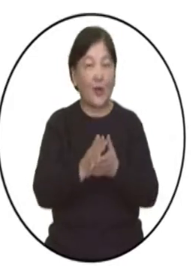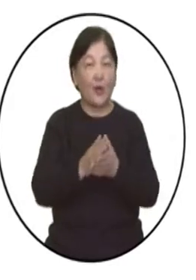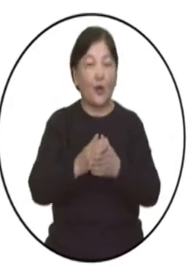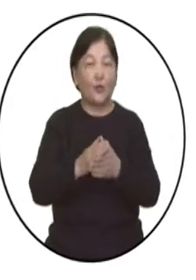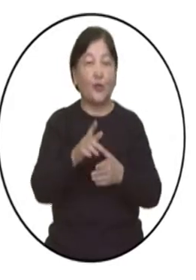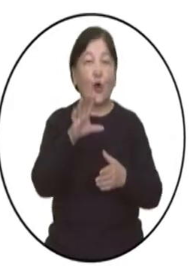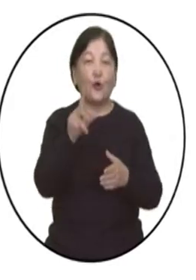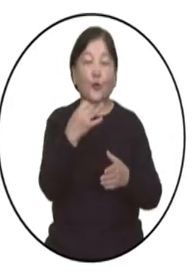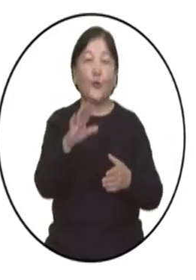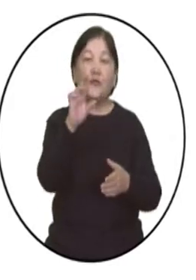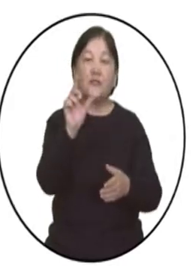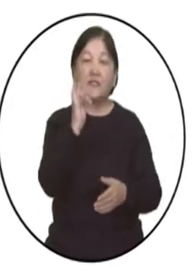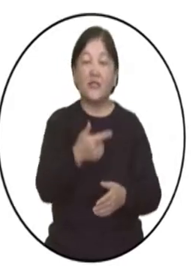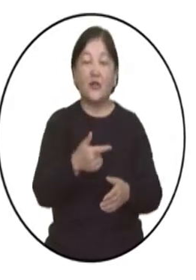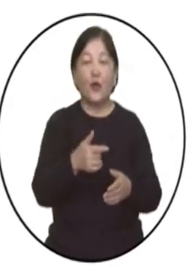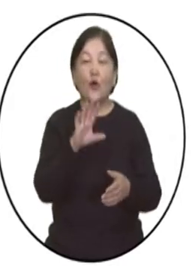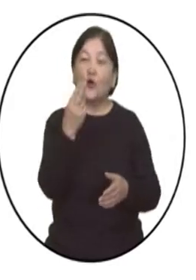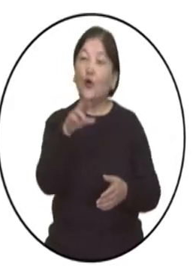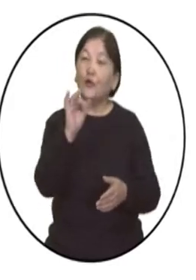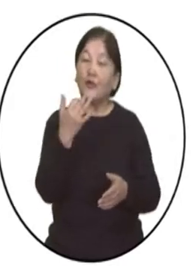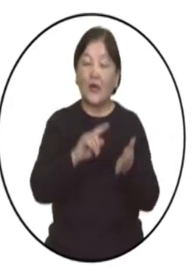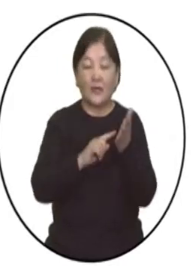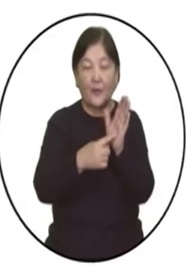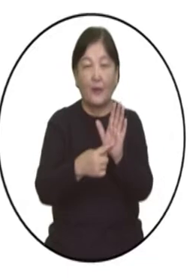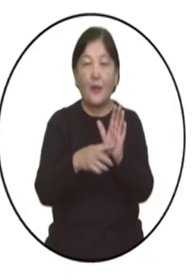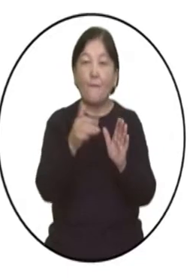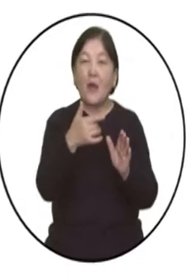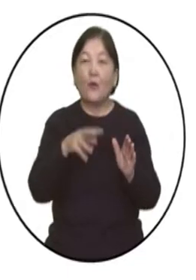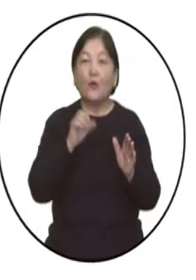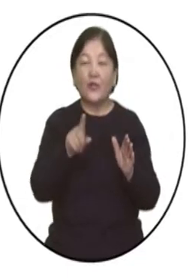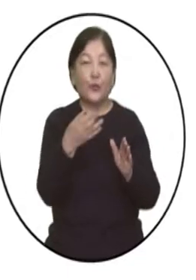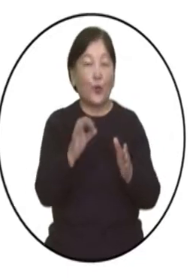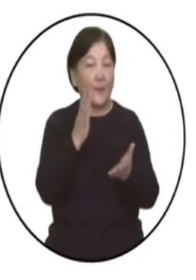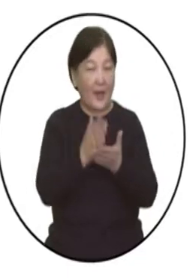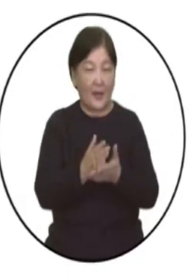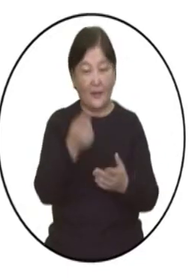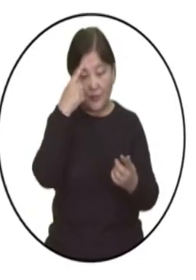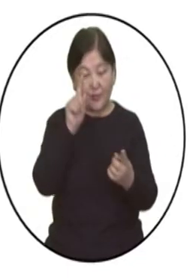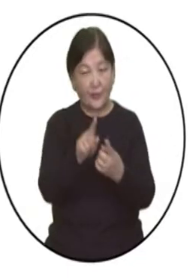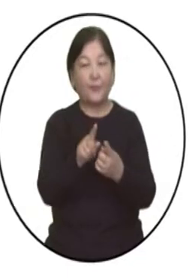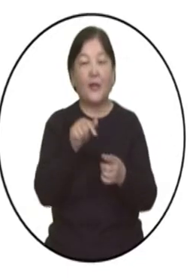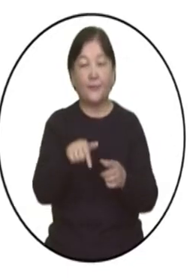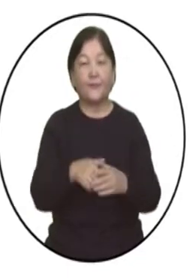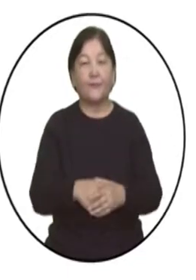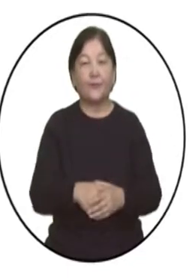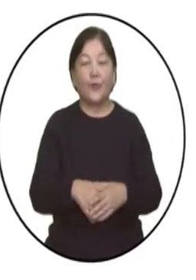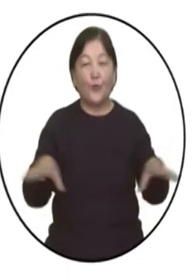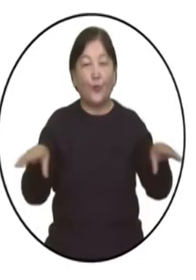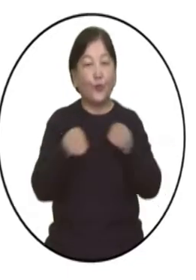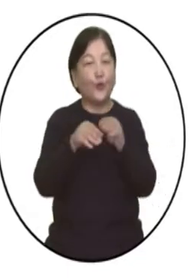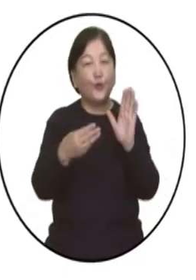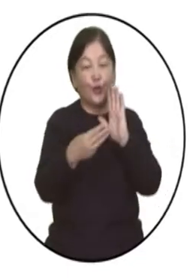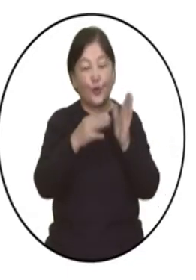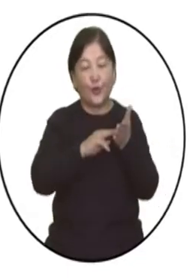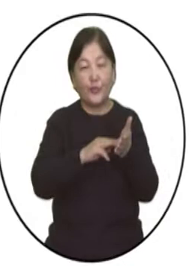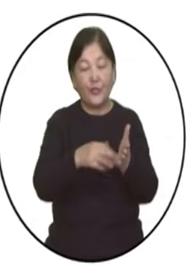цэгийг координатаар нь төсөөлөх, тэмдэглэх, байгуулах гэсэн зорилготой байгаа. За бүгдээрээ нэг тодорхойлтыг тэмдэглээд